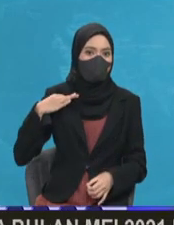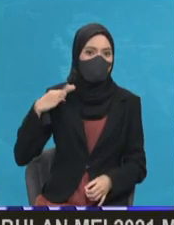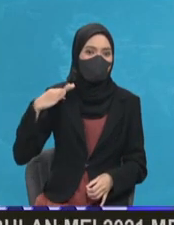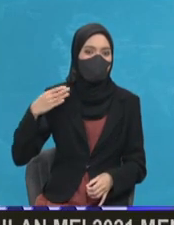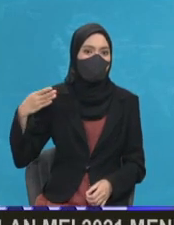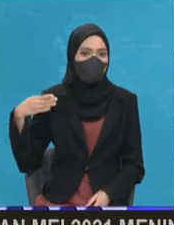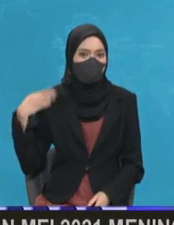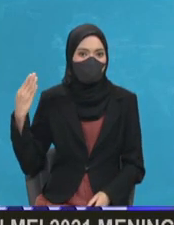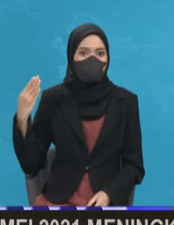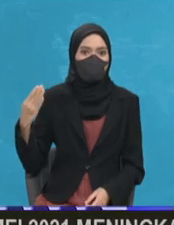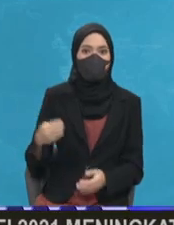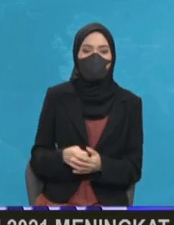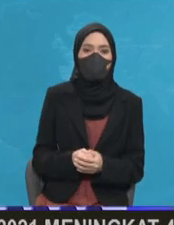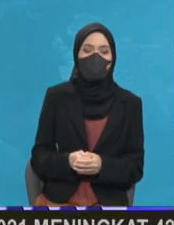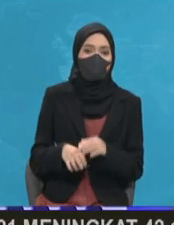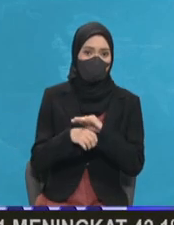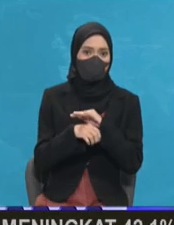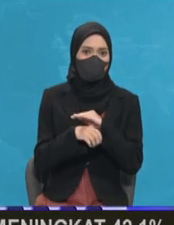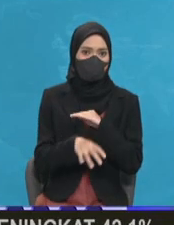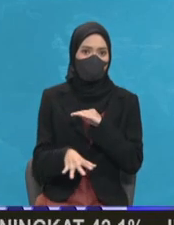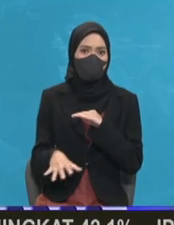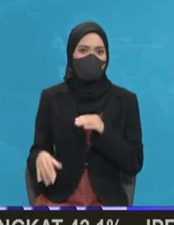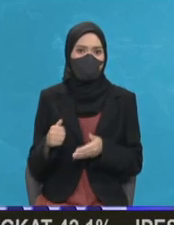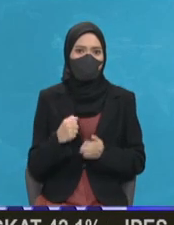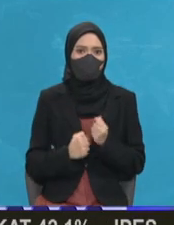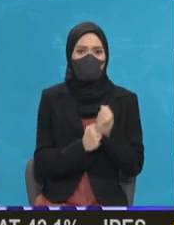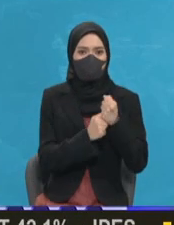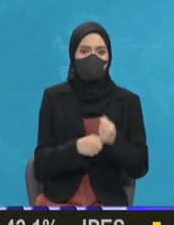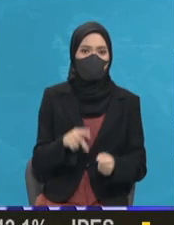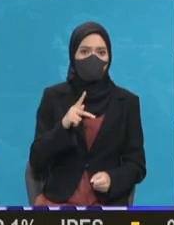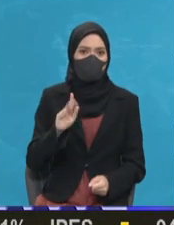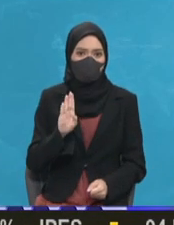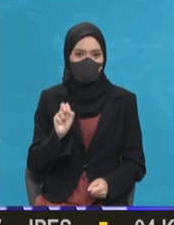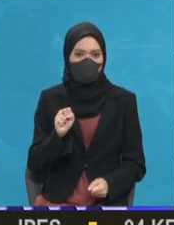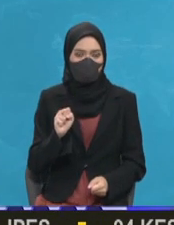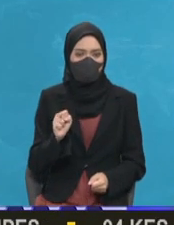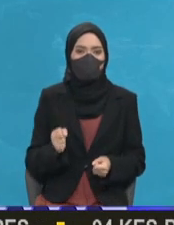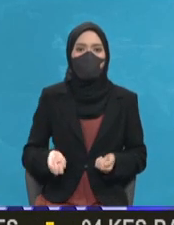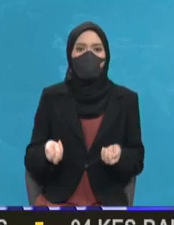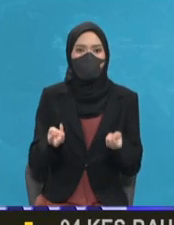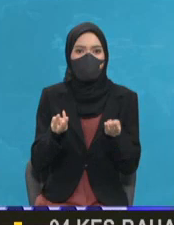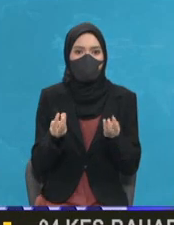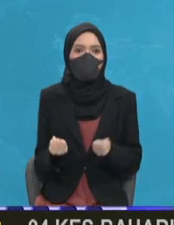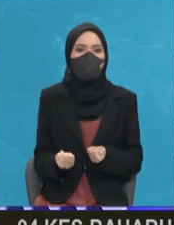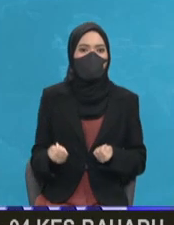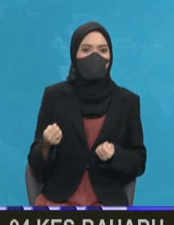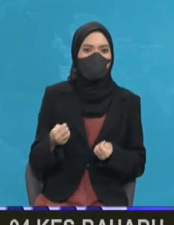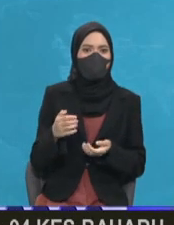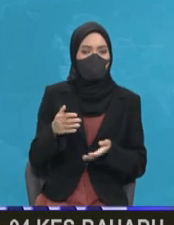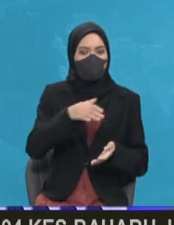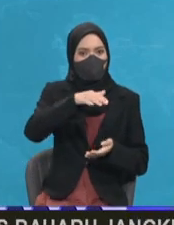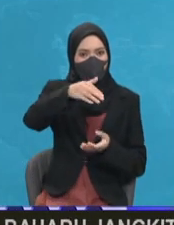bawah naungan Kementerian Kebudayaan belia dan sukan memerlukan Lebih ramai lagi super lawan beliau untuk membantu